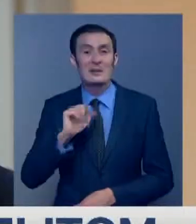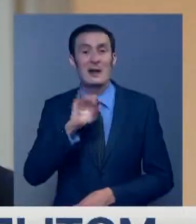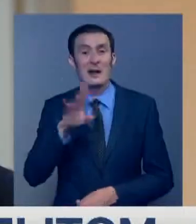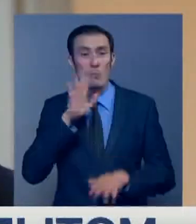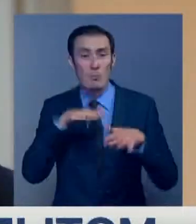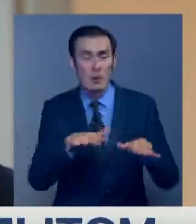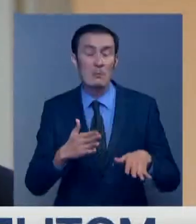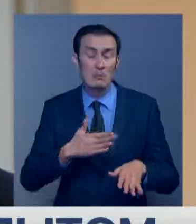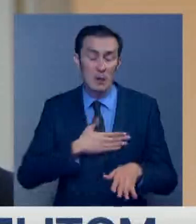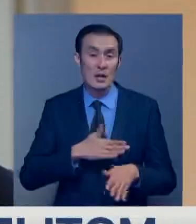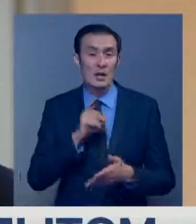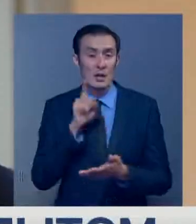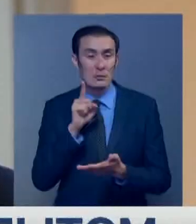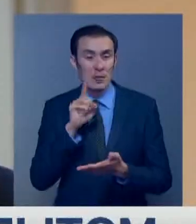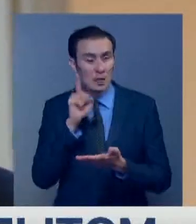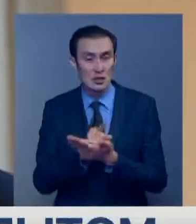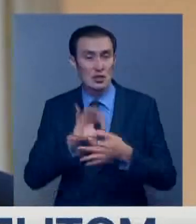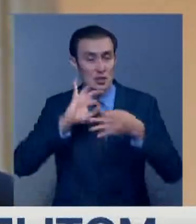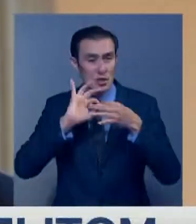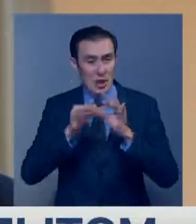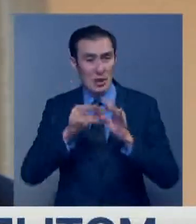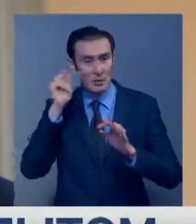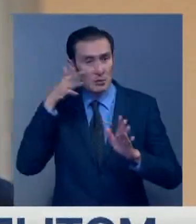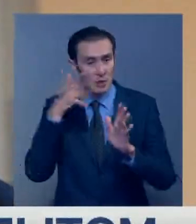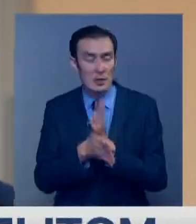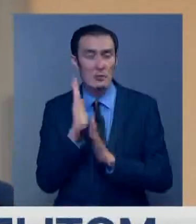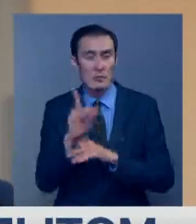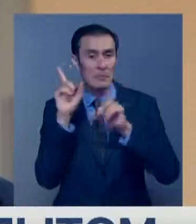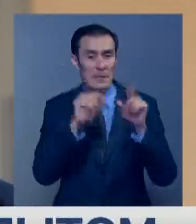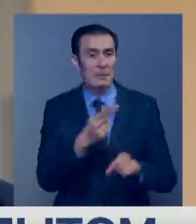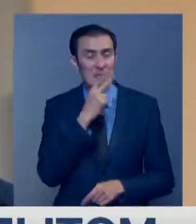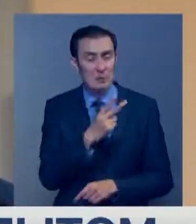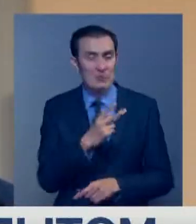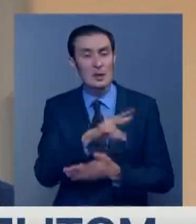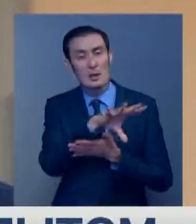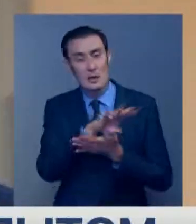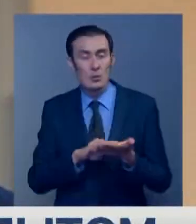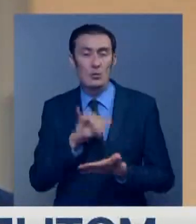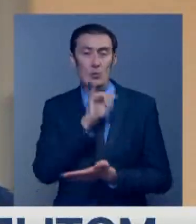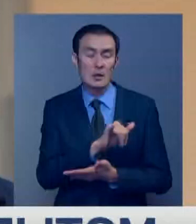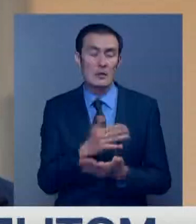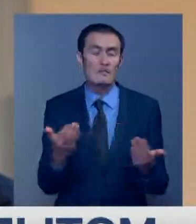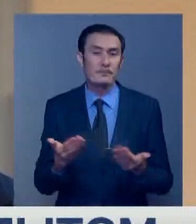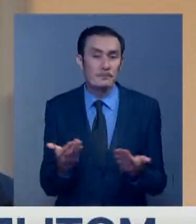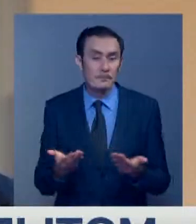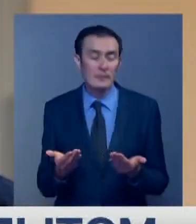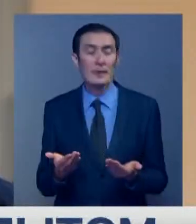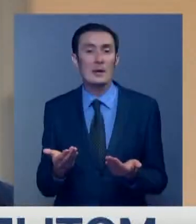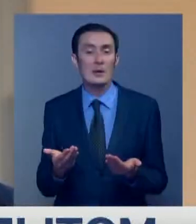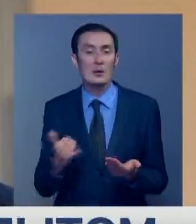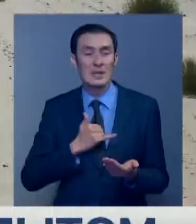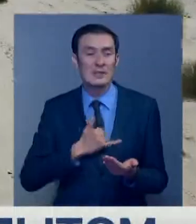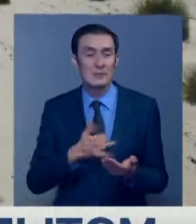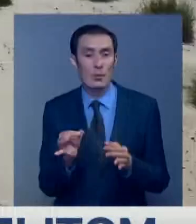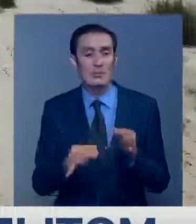этот опыт нам надо тщательно изучить. Сейчас с нашей командой поедут работать и применить у нас в